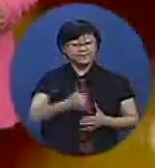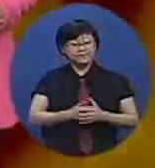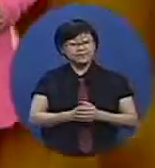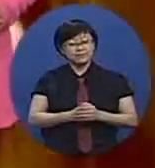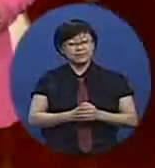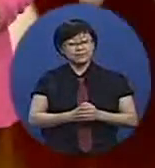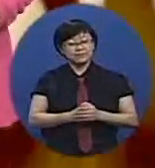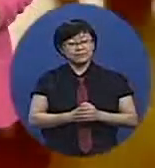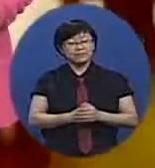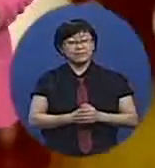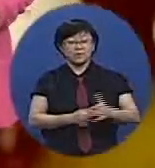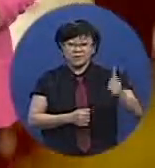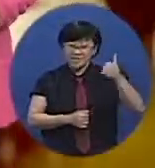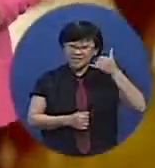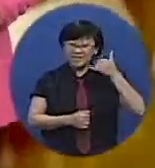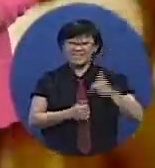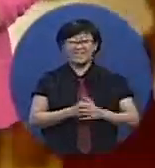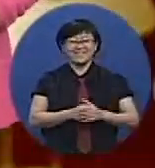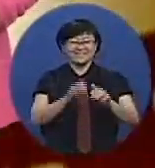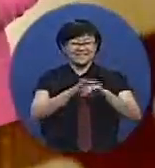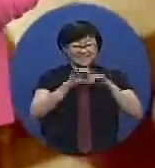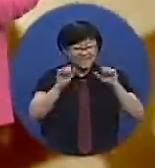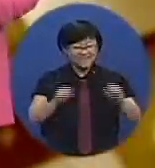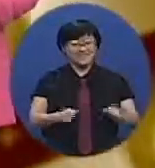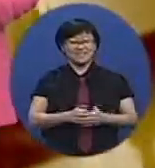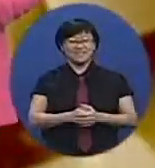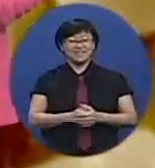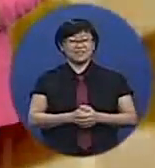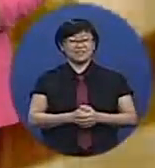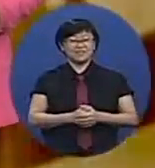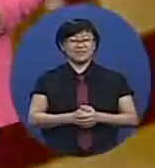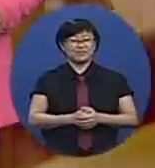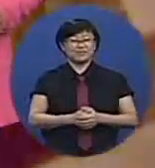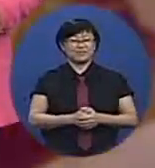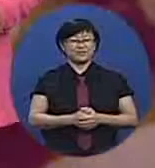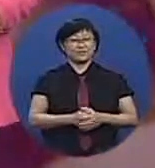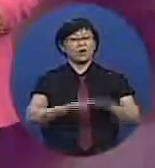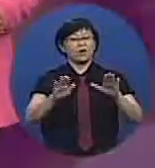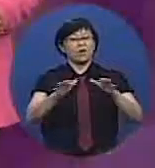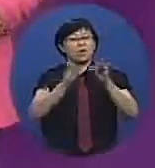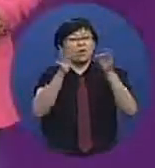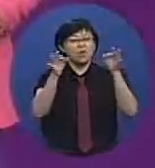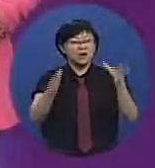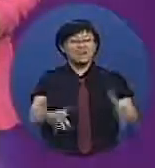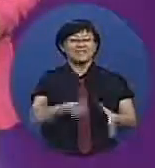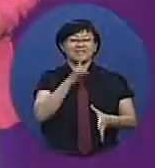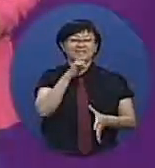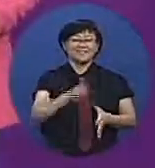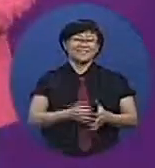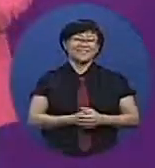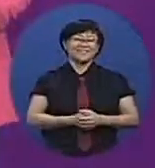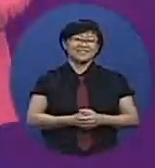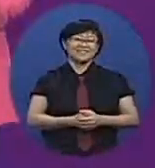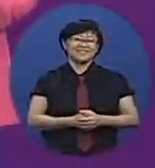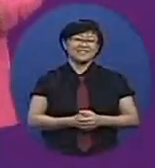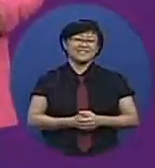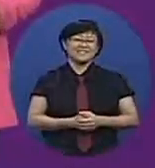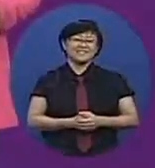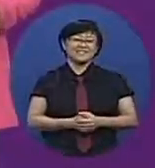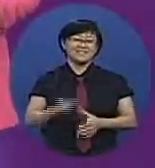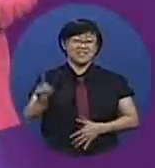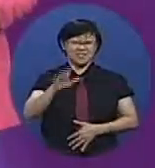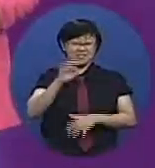여보세요? 여보세요? 네, 네, 아유, 반갑습니다. 안녕하세요. 송봉수 씨, 오랜만입니다. 아이고,